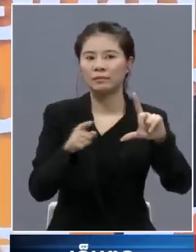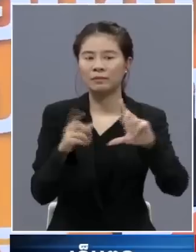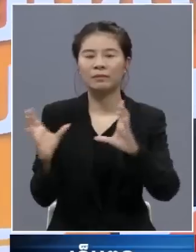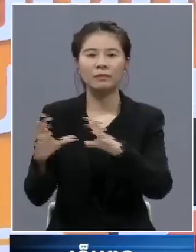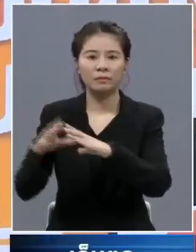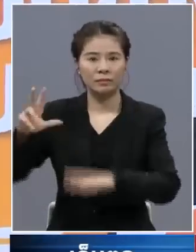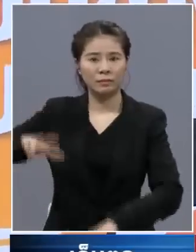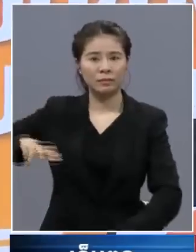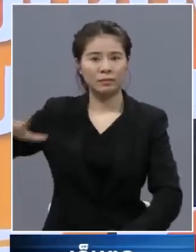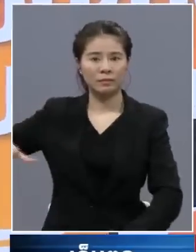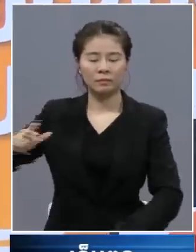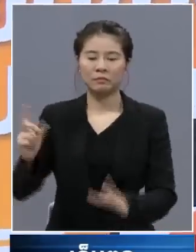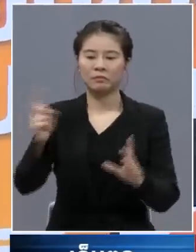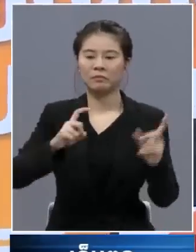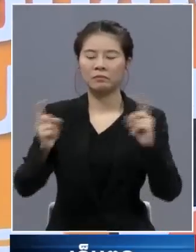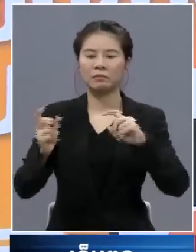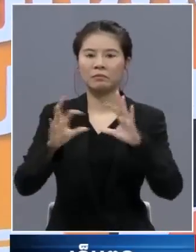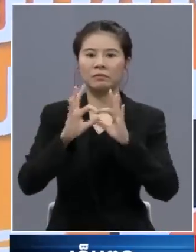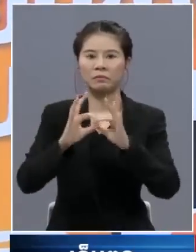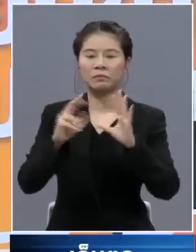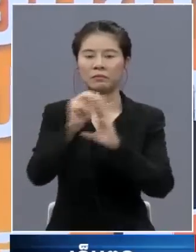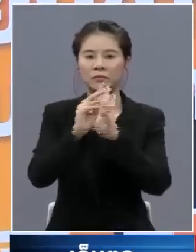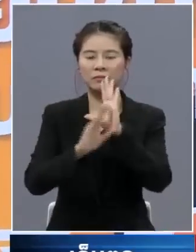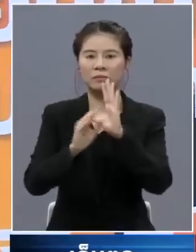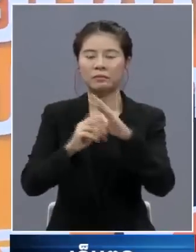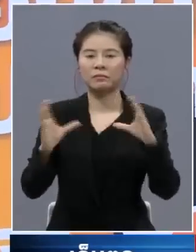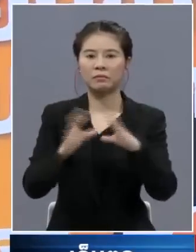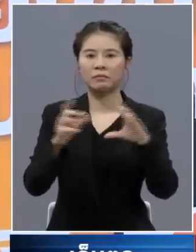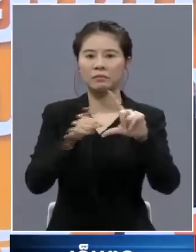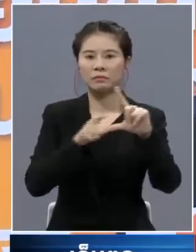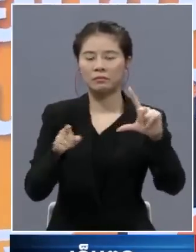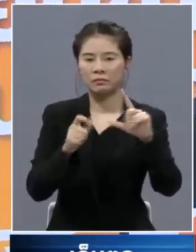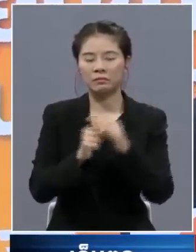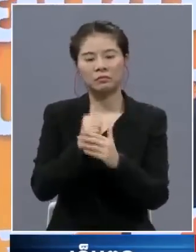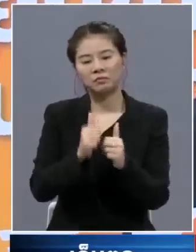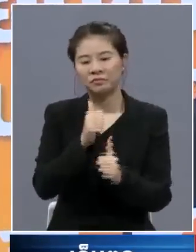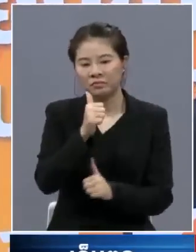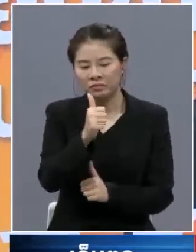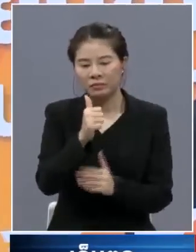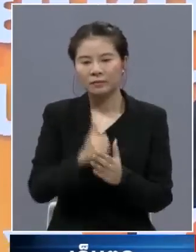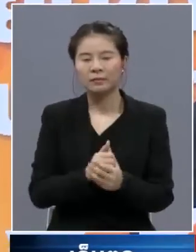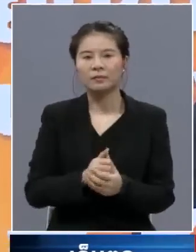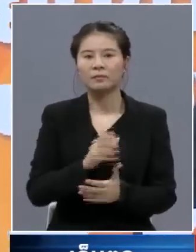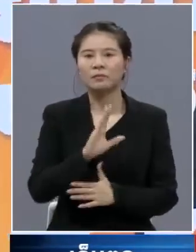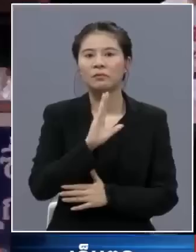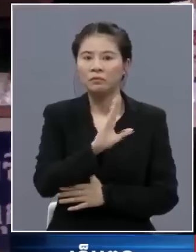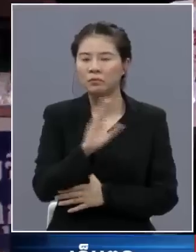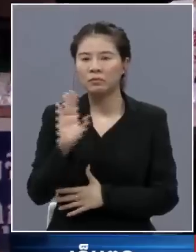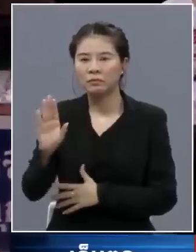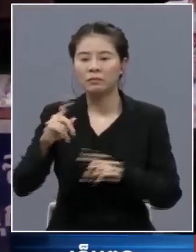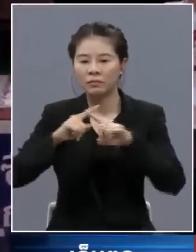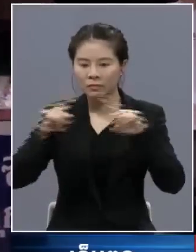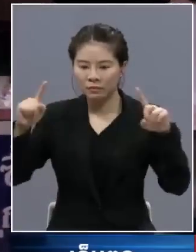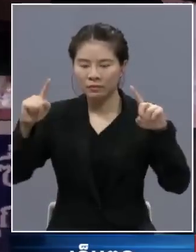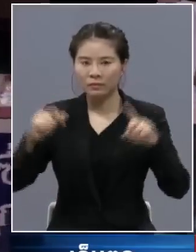ายฝ่ายพยายามบอกเลยนะเพราะว่านโยบายของก้าวไกลและเพื่อไทยเนี่ยโดดเด่นทั้งคู่แล้วก็มีจุดขายของแต่ละพรรคทั้งคู่แต่ค